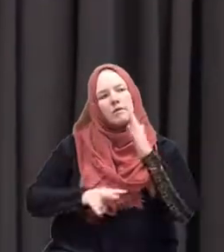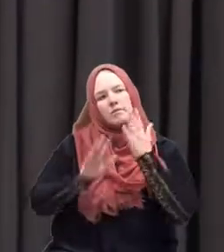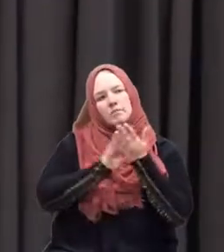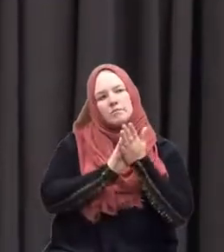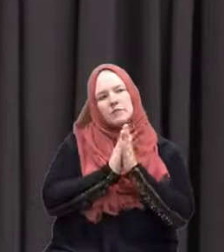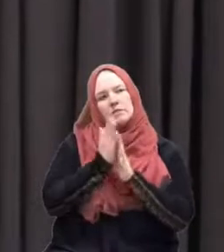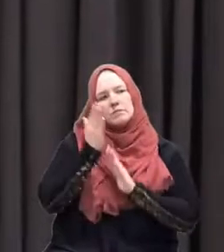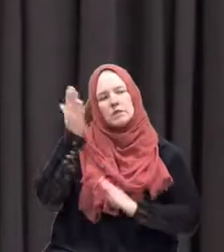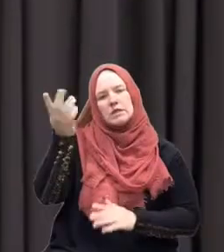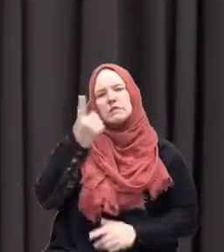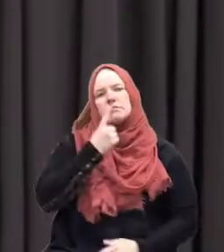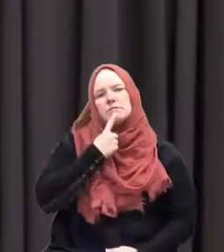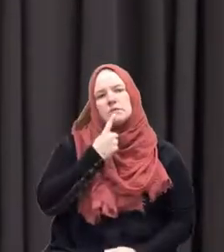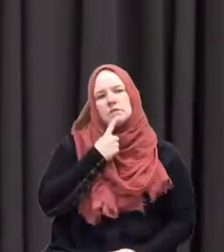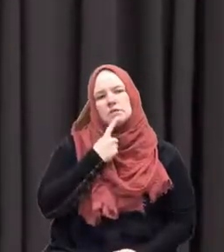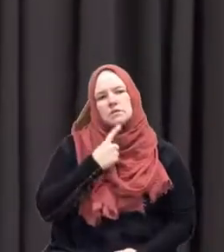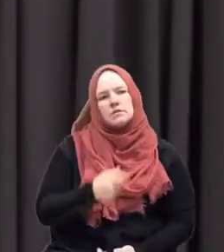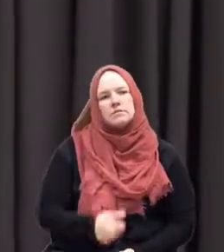ﷺ, he says,